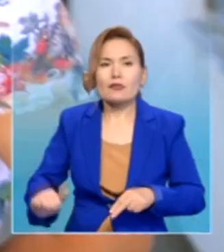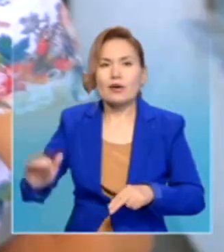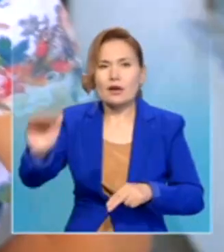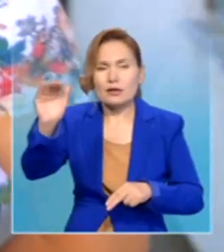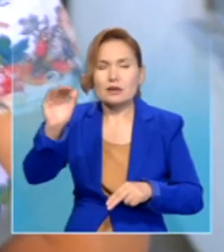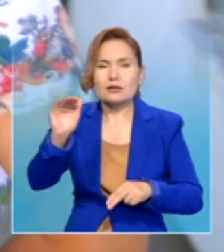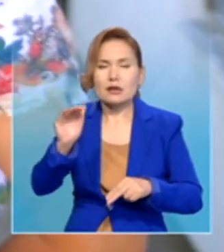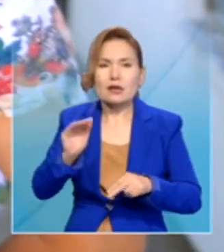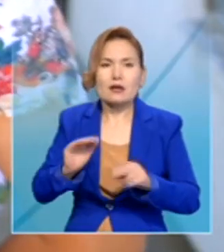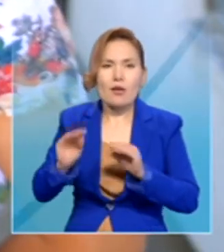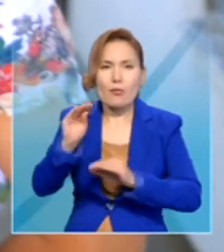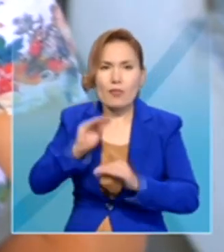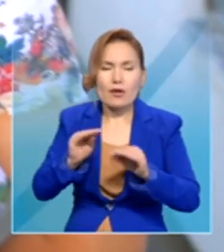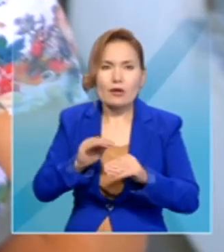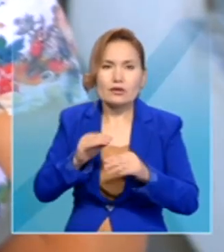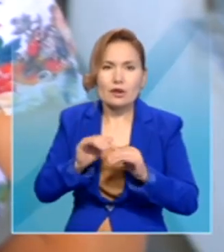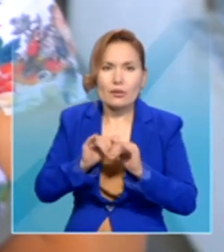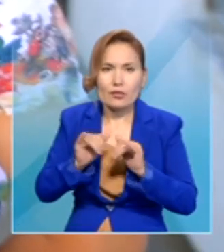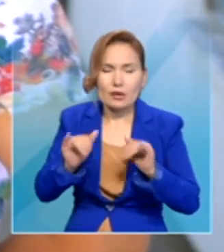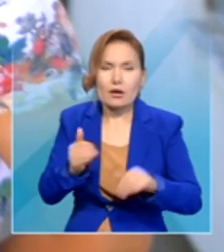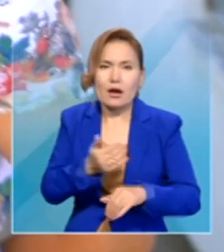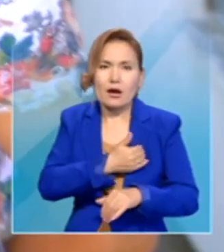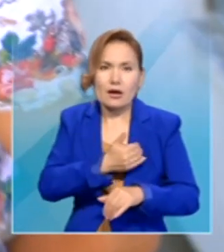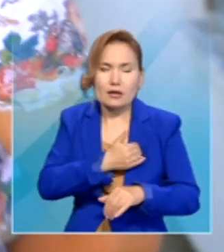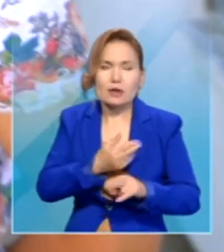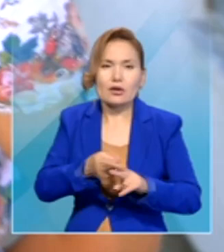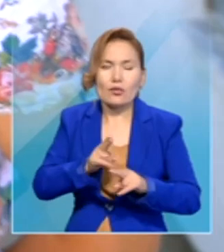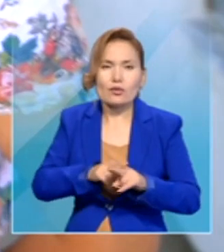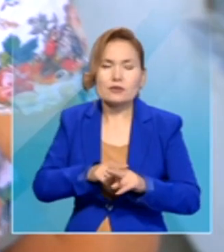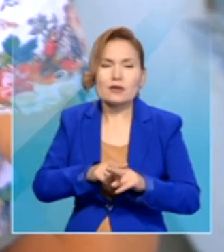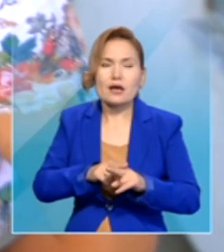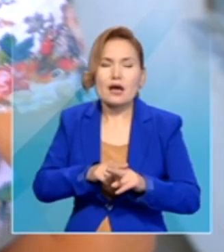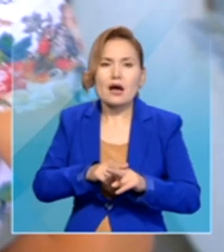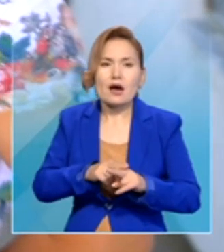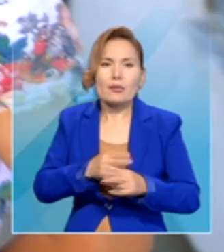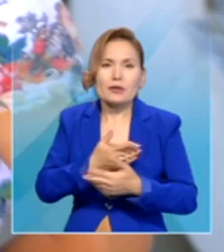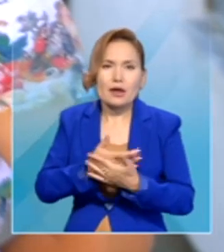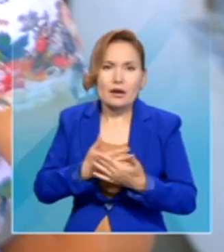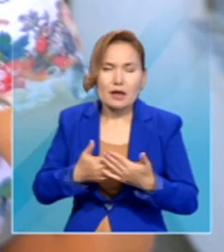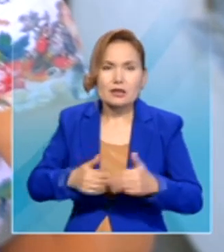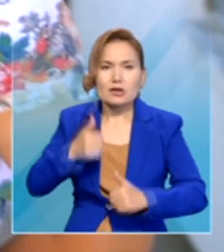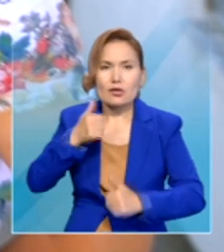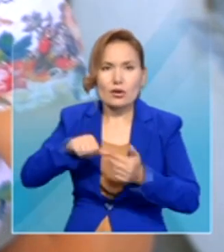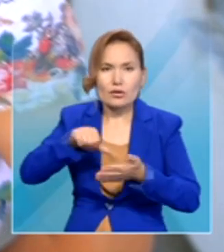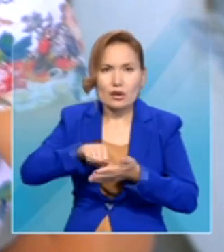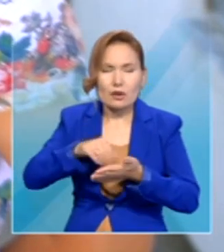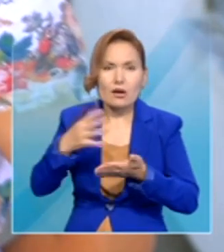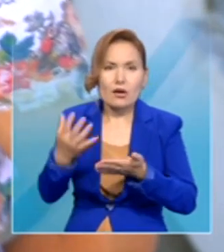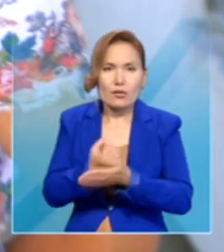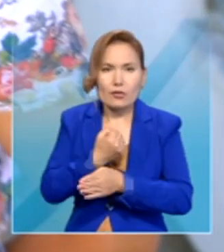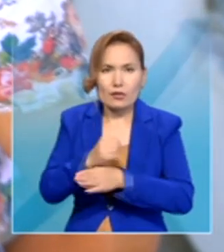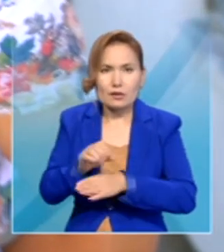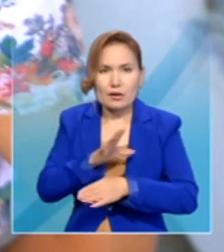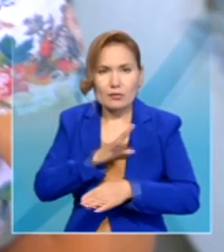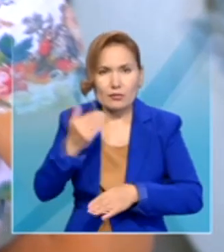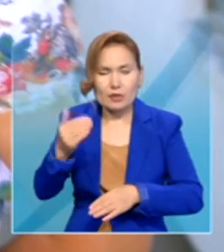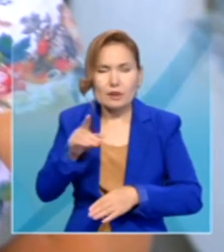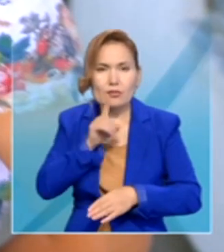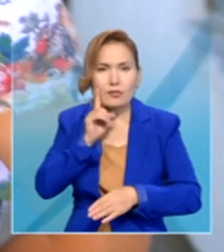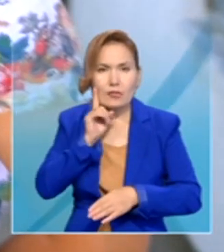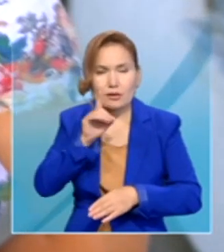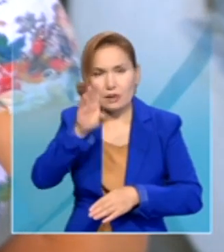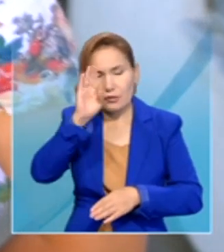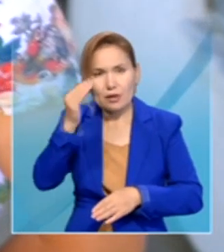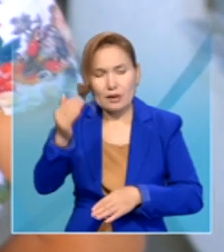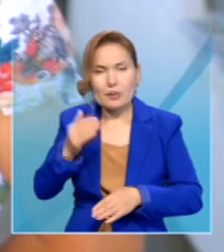құрастырып, арға жетілдірді, жаңағы білімін жетілдірді. Неше түрлі жарыстарға қатысты, жүлделі орындар алды, мысалы.